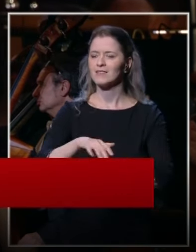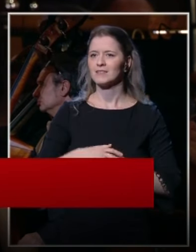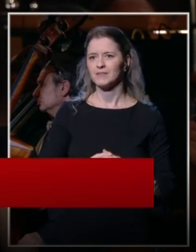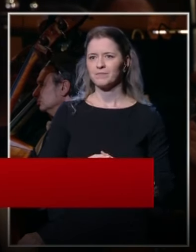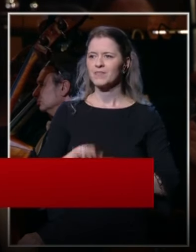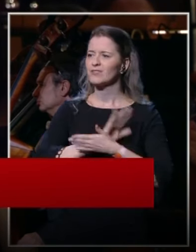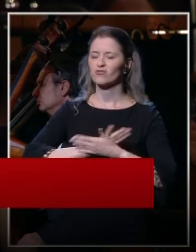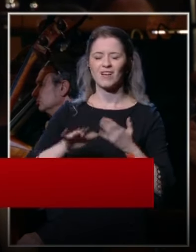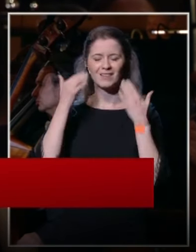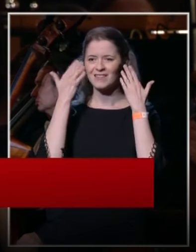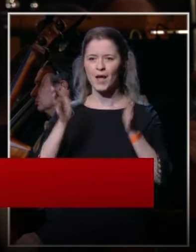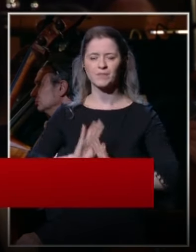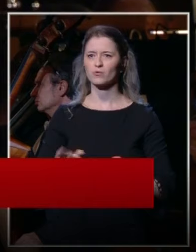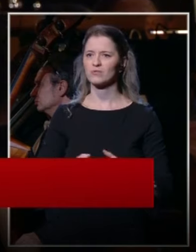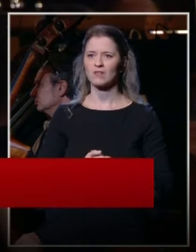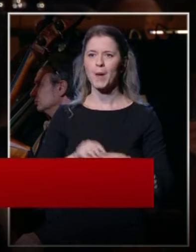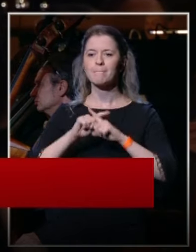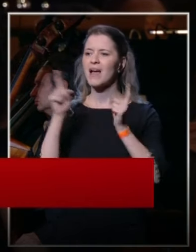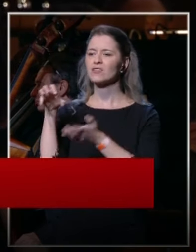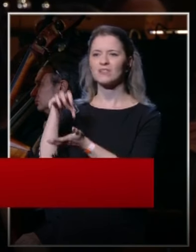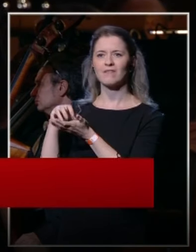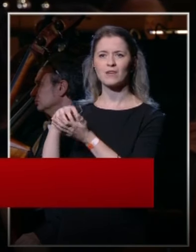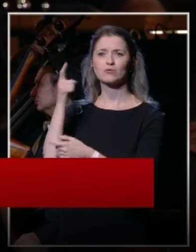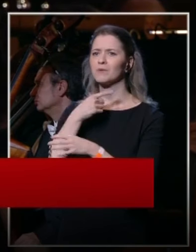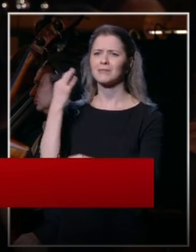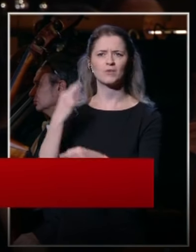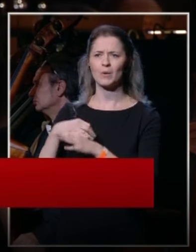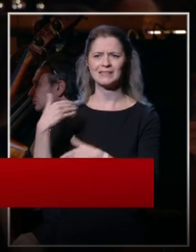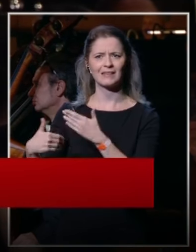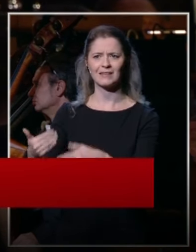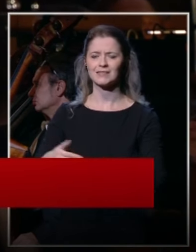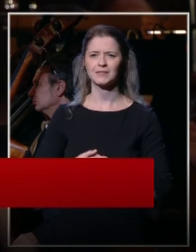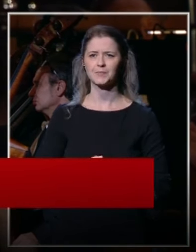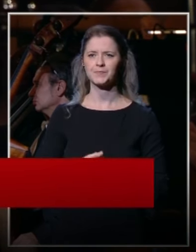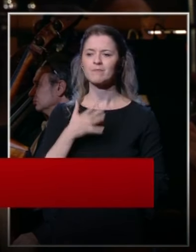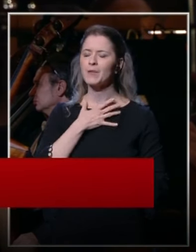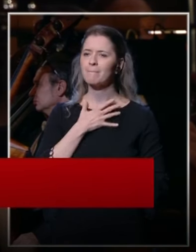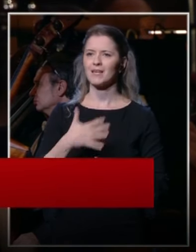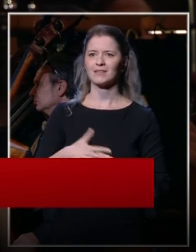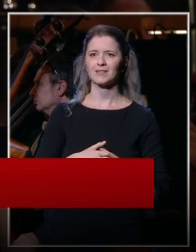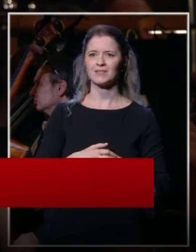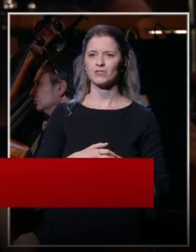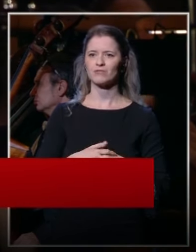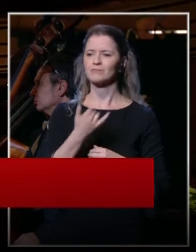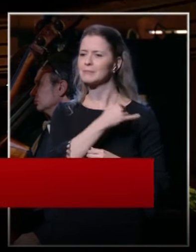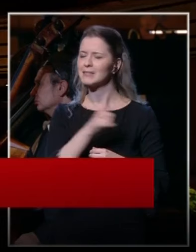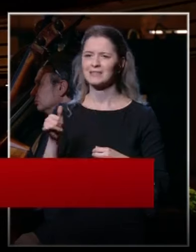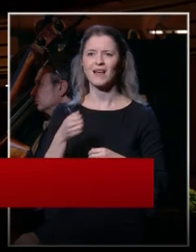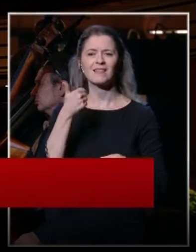Senki sem tudta, mi folyik egy másik városban. Mégis minden szinte egy